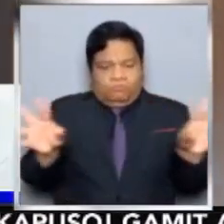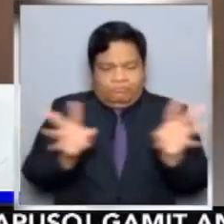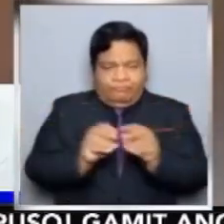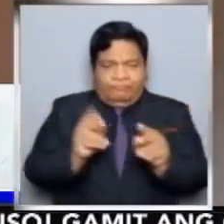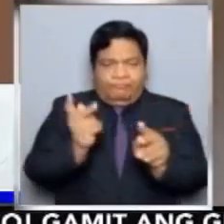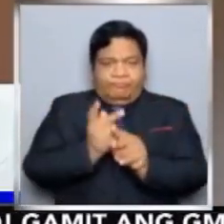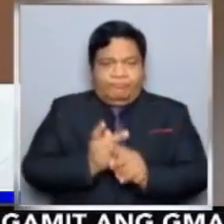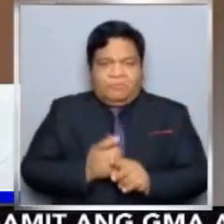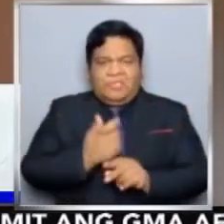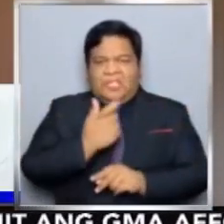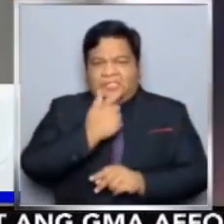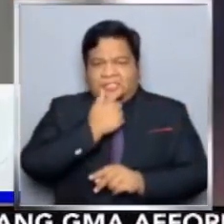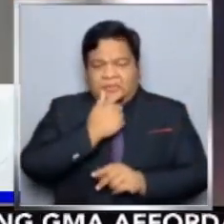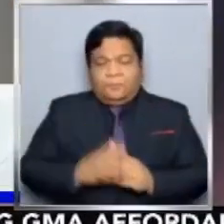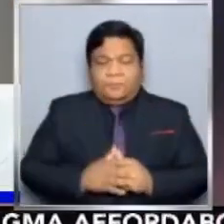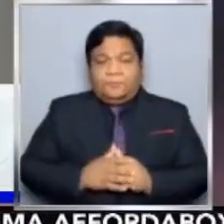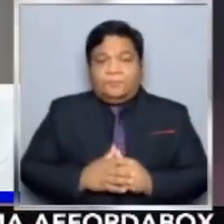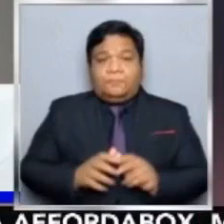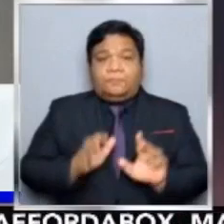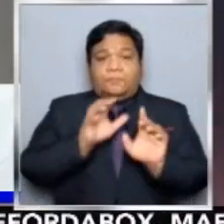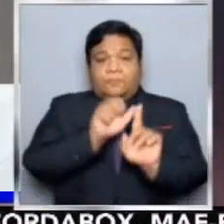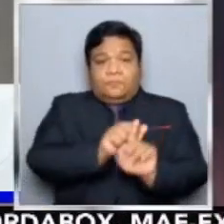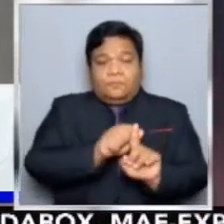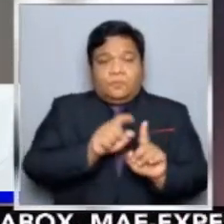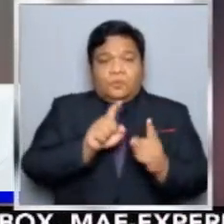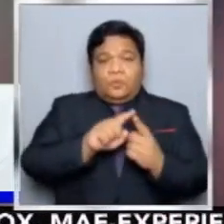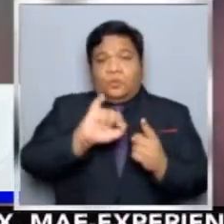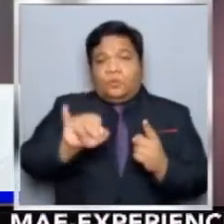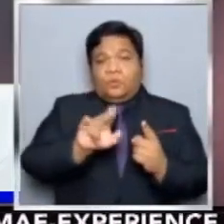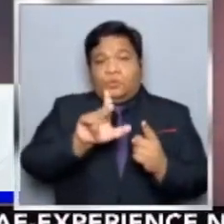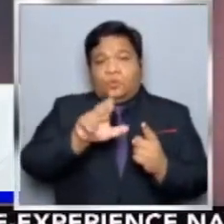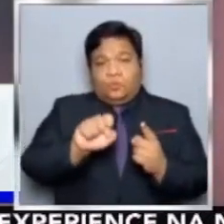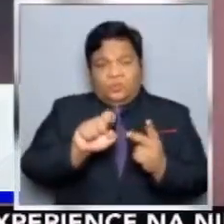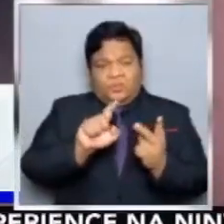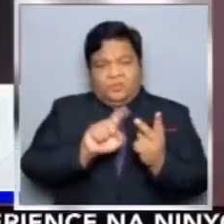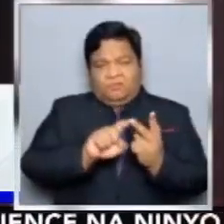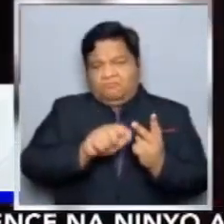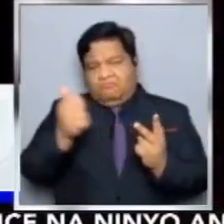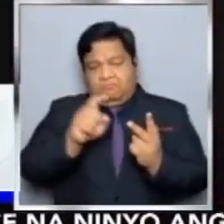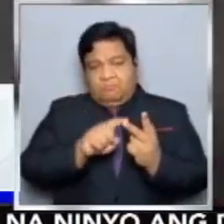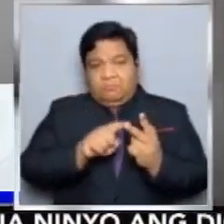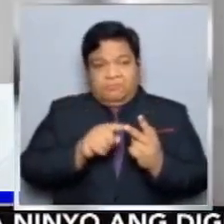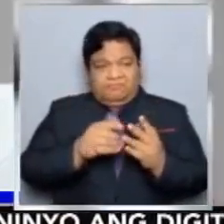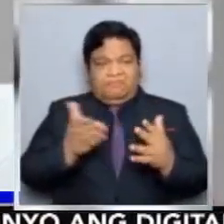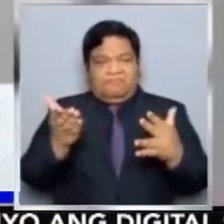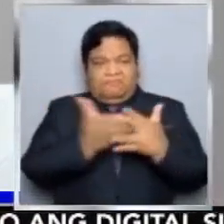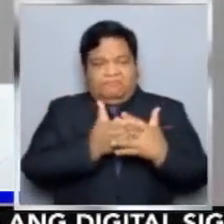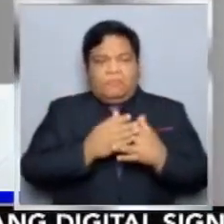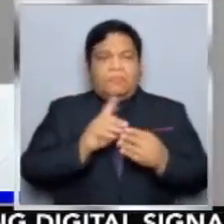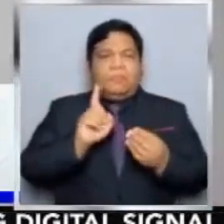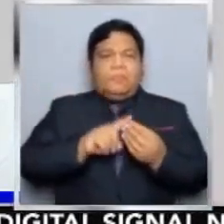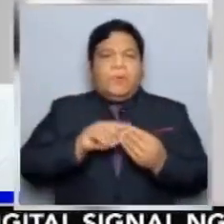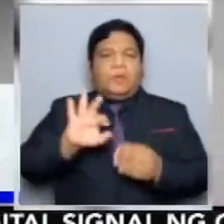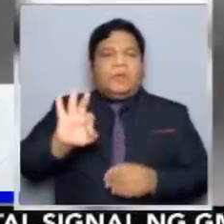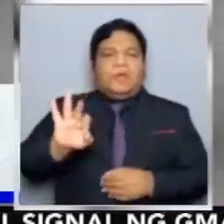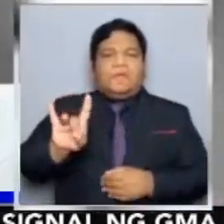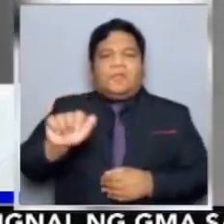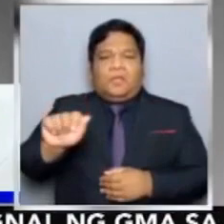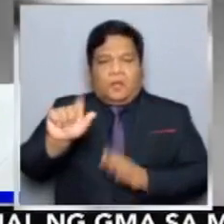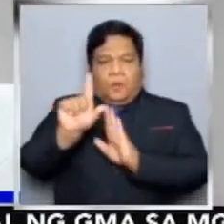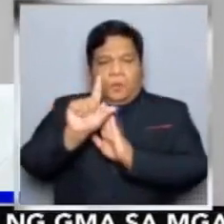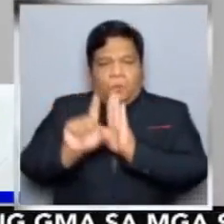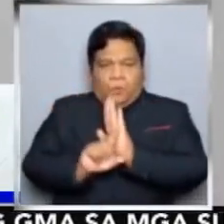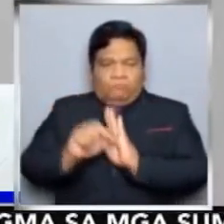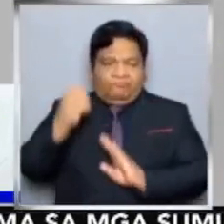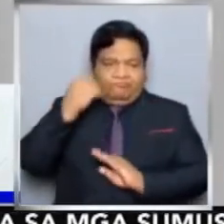naman sina Julius Razo at Judith Sumagya na nakaharap sa reklamong paglabag sa FDA Act. Lumalabas sa investigasyon na ang ilan sa mga expired na